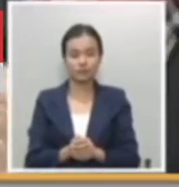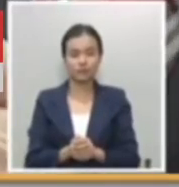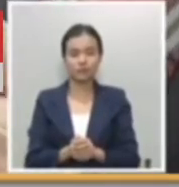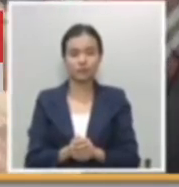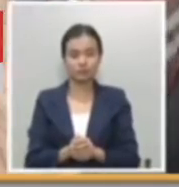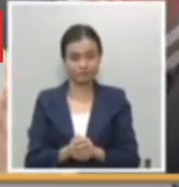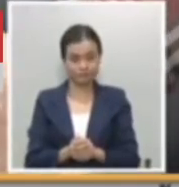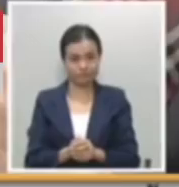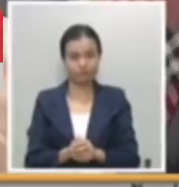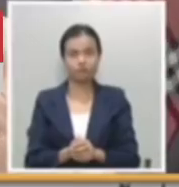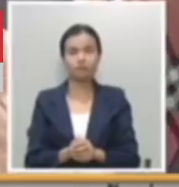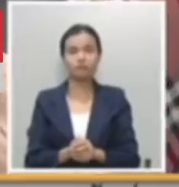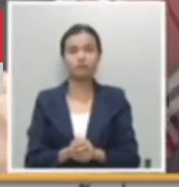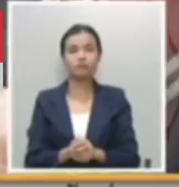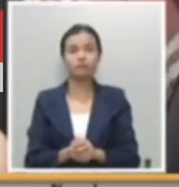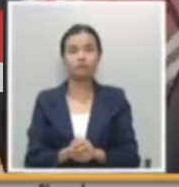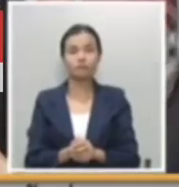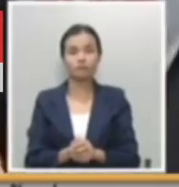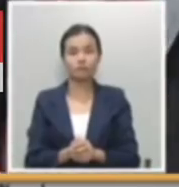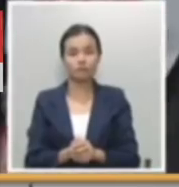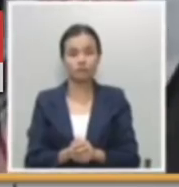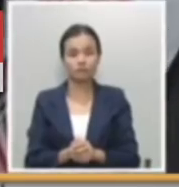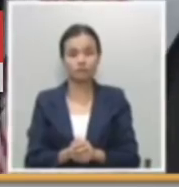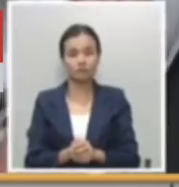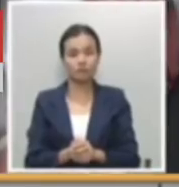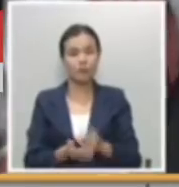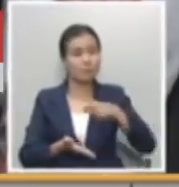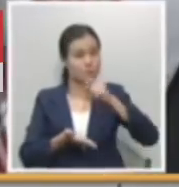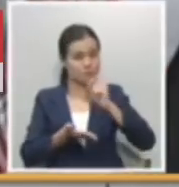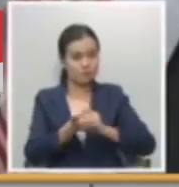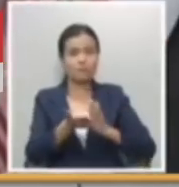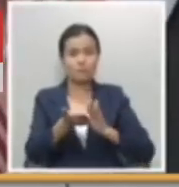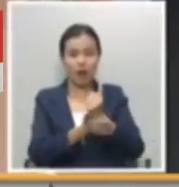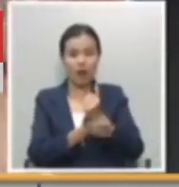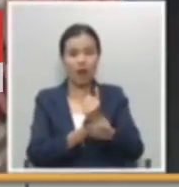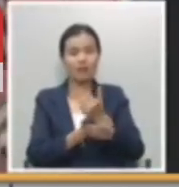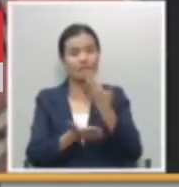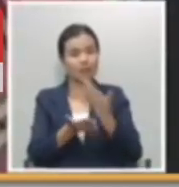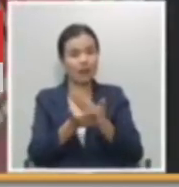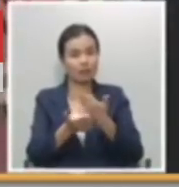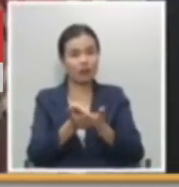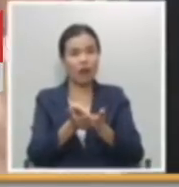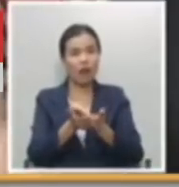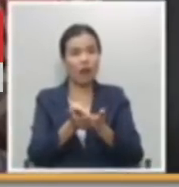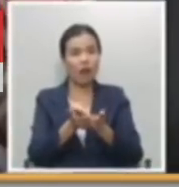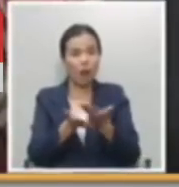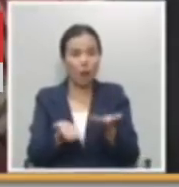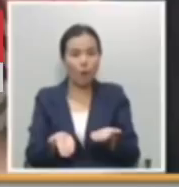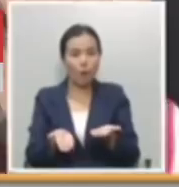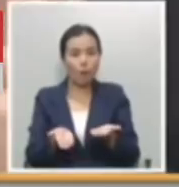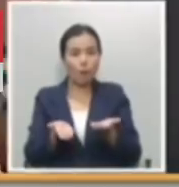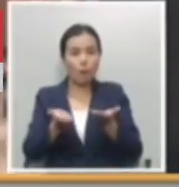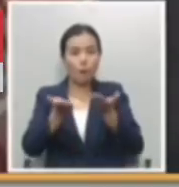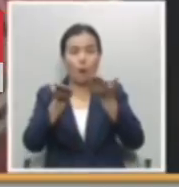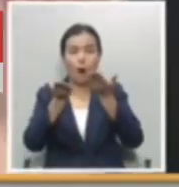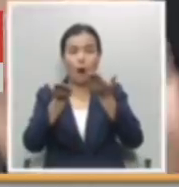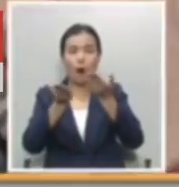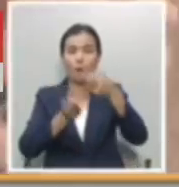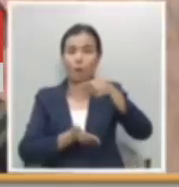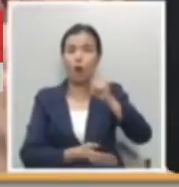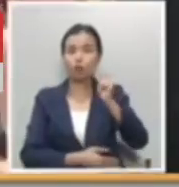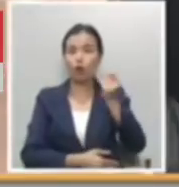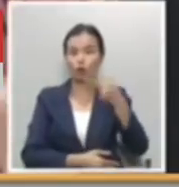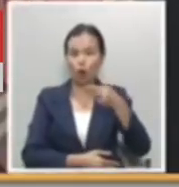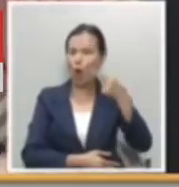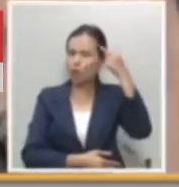ฮะท่านอนุมัติเลยนะครับให้ปรับราคาให้ลอยตัวและให้ทางปตท.